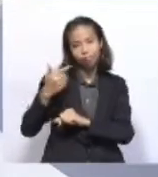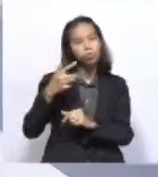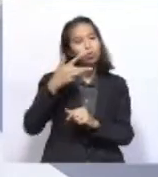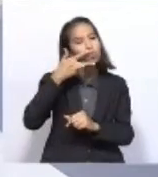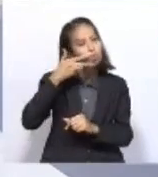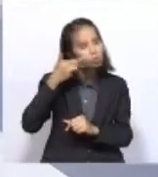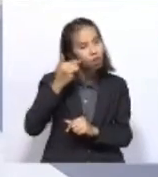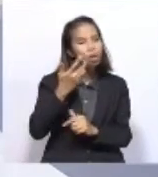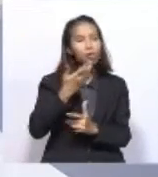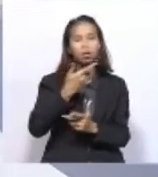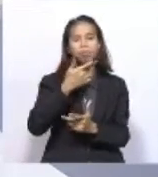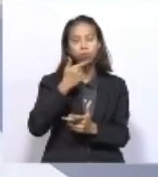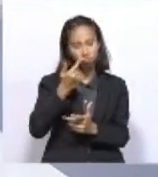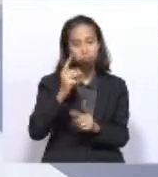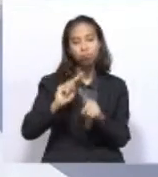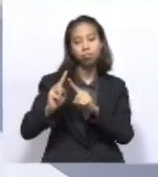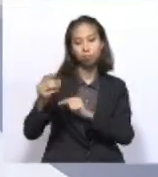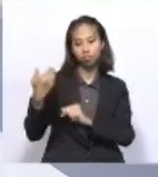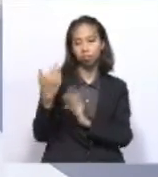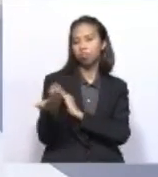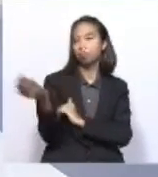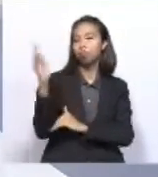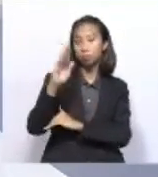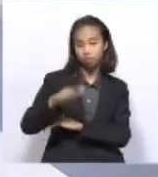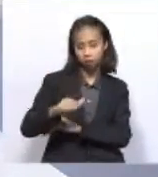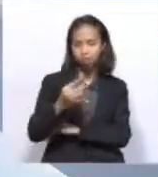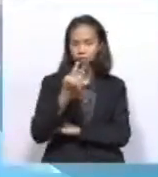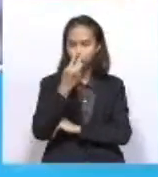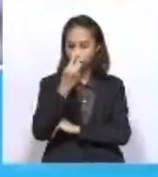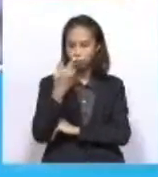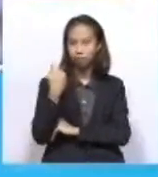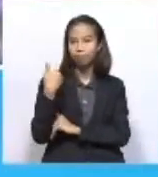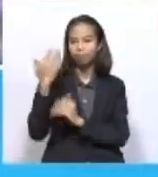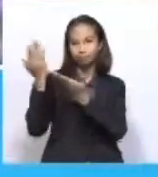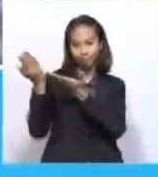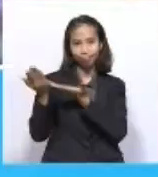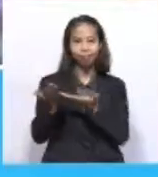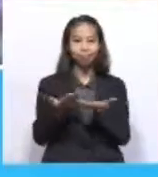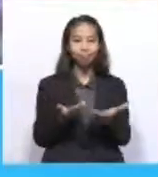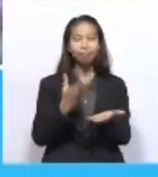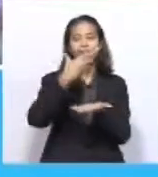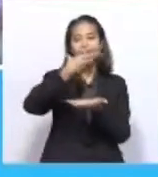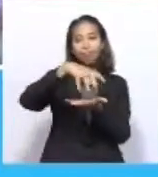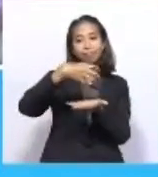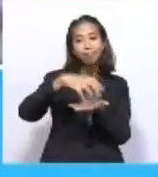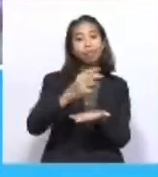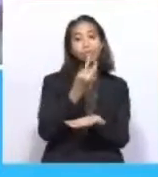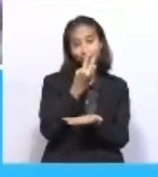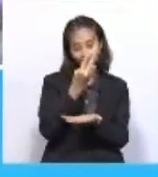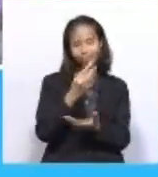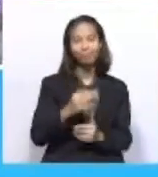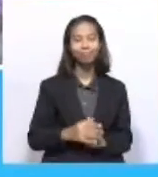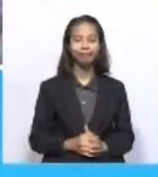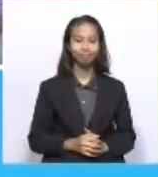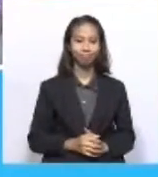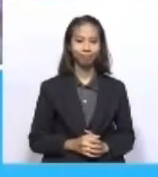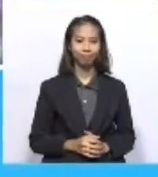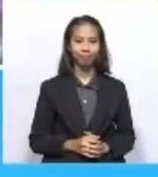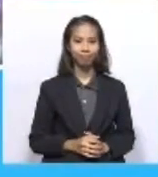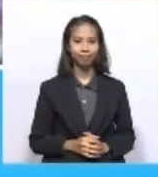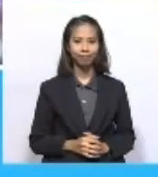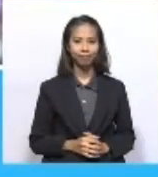วและหวานตลอดทั้งวันนะครับส่วนบรรยากาศในงานจะเป็นอย่างไรนะครับคุณวิจิตราดีจันดาจะพาไปชมและเที่ยวในงานกันเลยครับ เชิญ